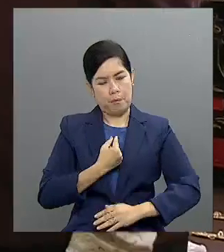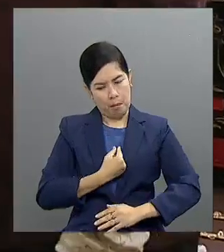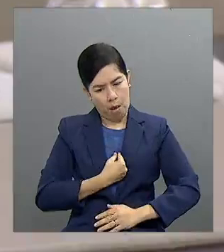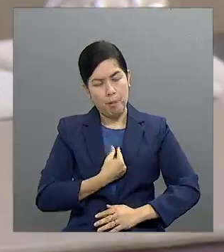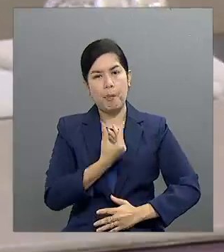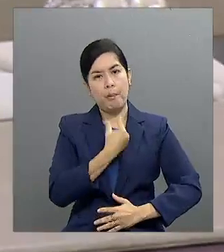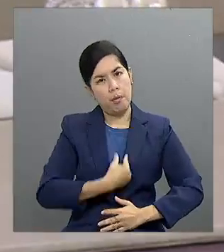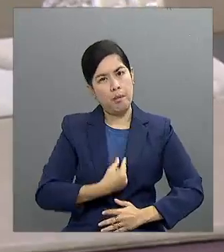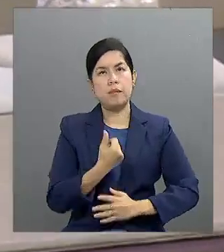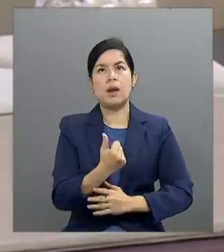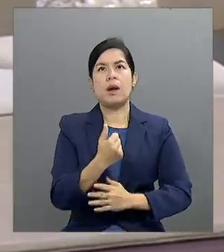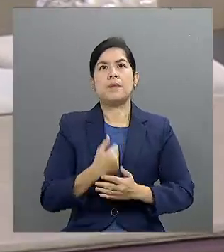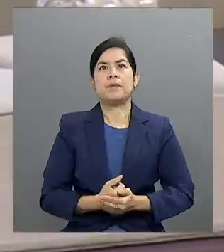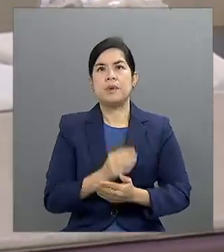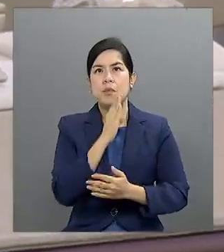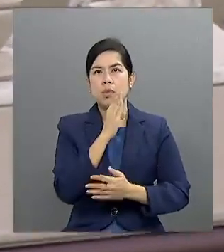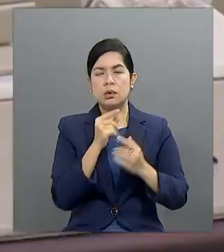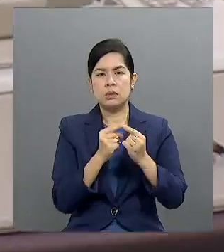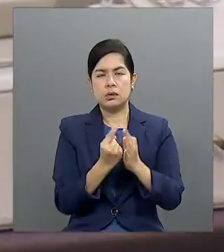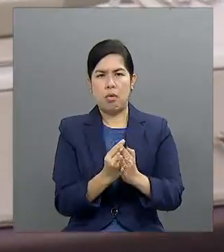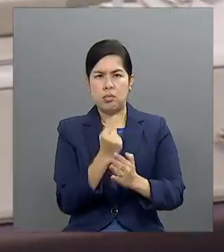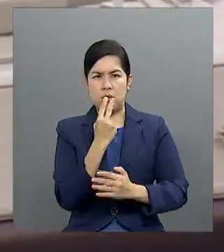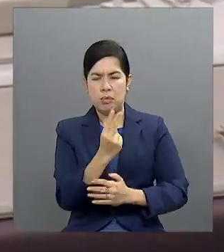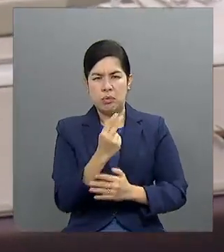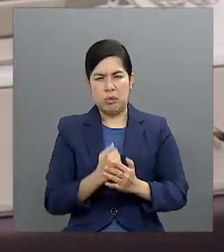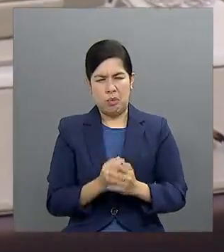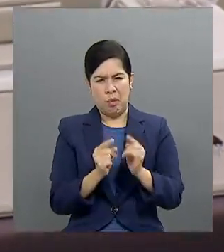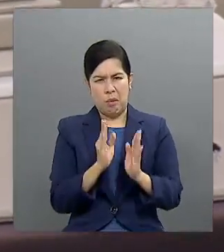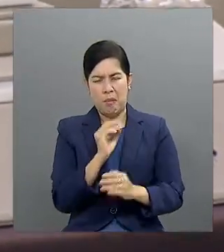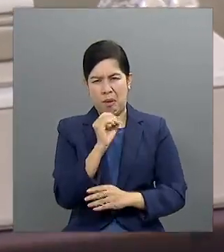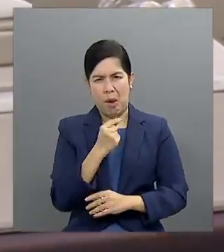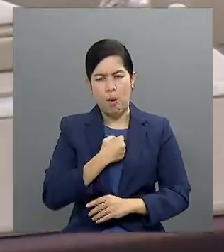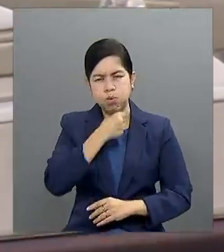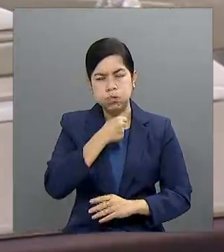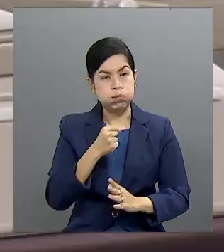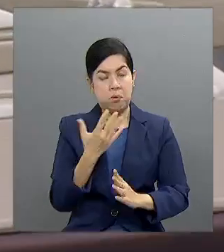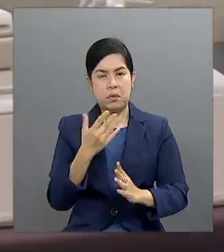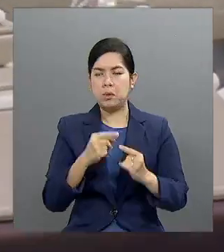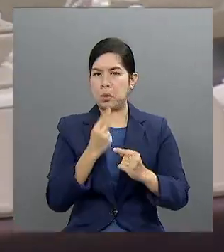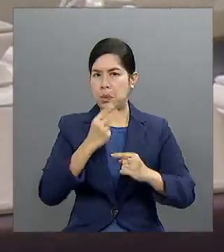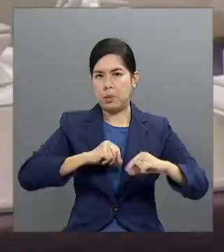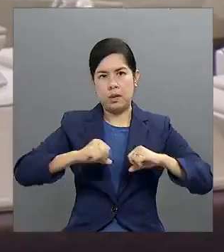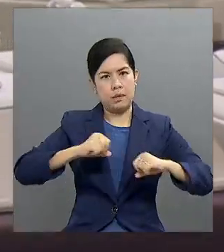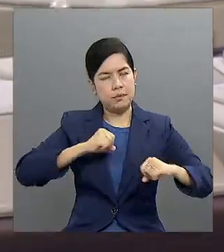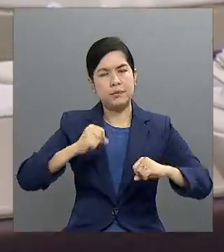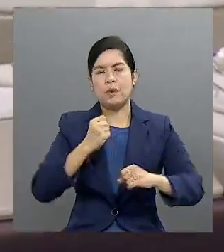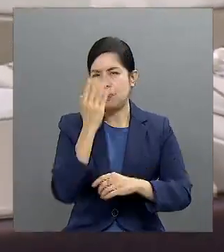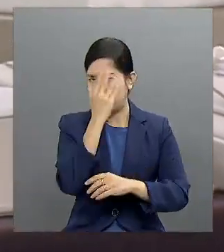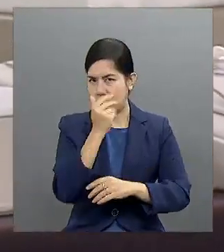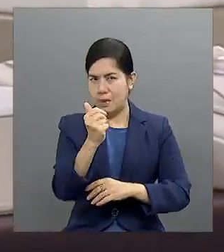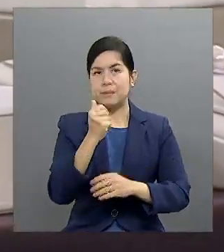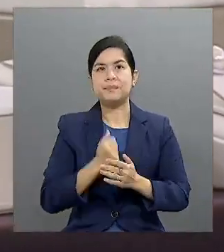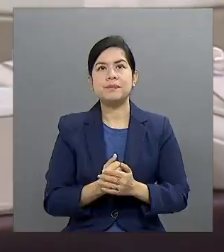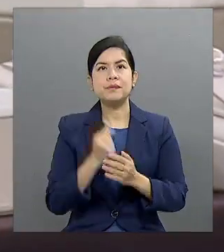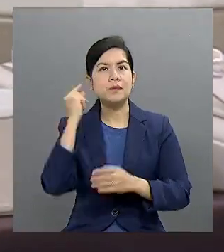ใส่ไข่มุกแล้วแก่ไม่จริงเลย ความคลาสสิกอย่างหนึ่งของไข่มุกคือ timeless หรือว่ามีความคลาสสิกที่ไม่ว่าผู้หญิงนะคะอย่างน้อยที่สุดนะในชีวิตนึงผู้หญิงจะ